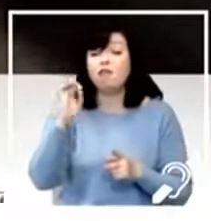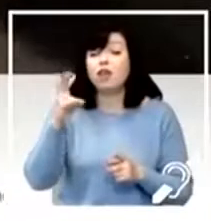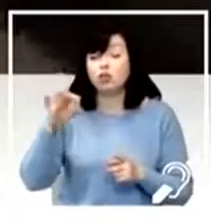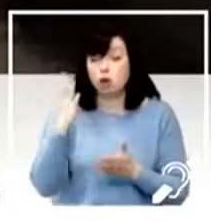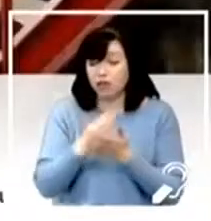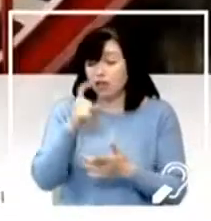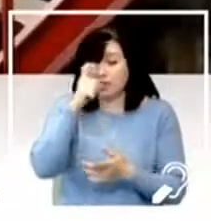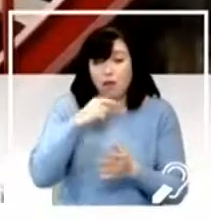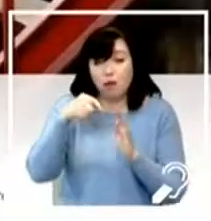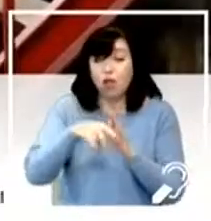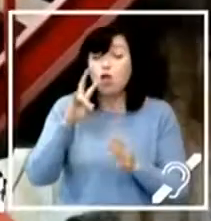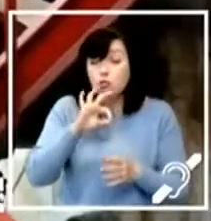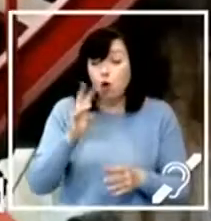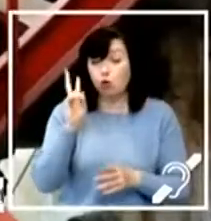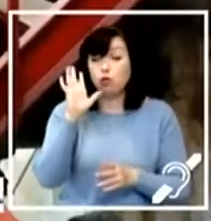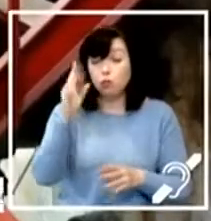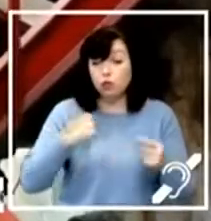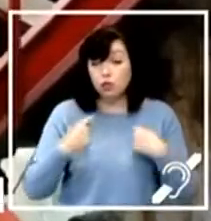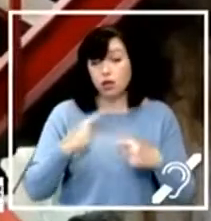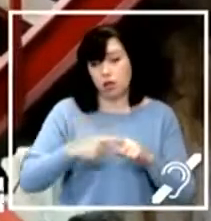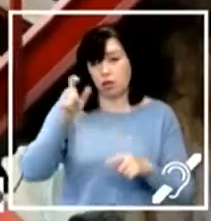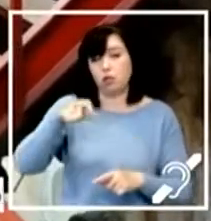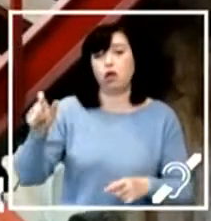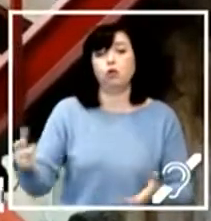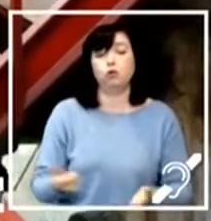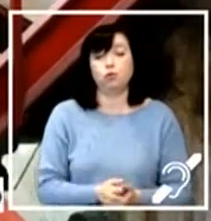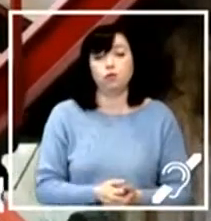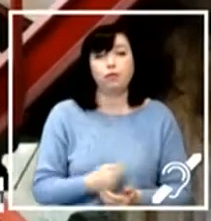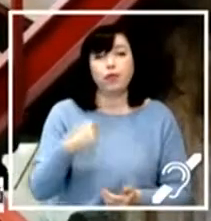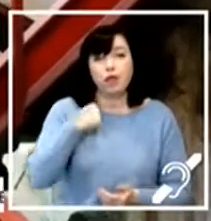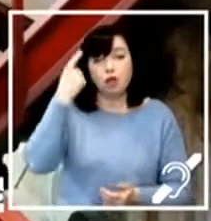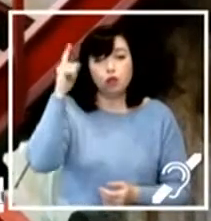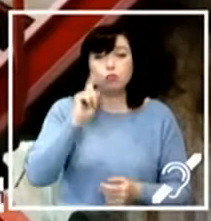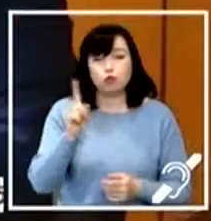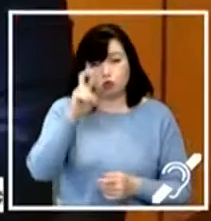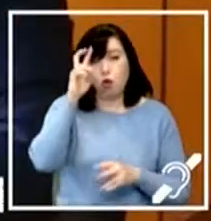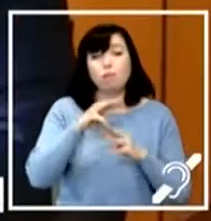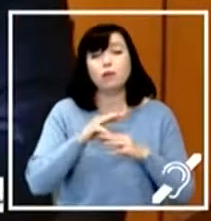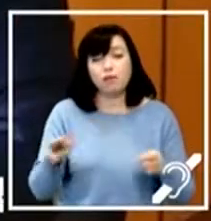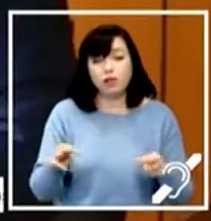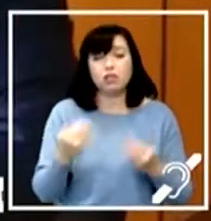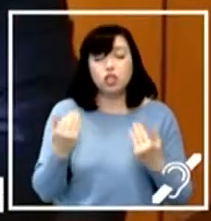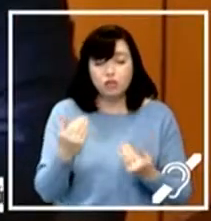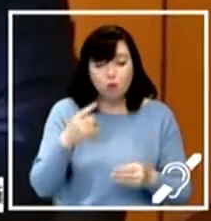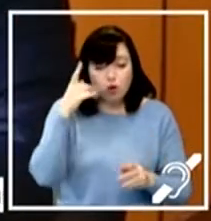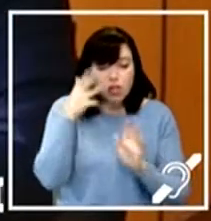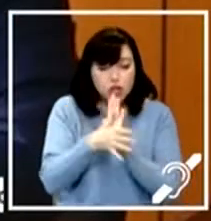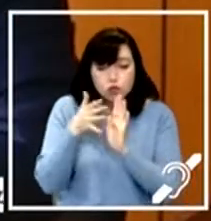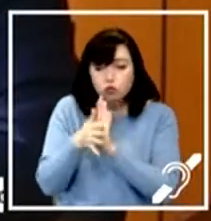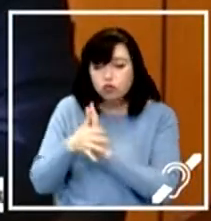vor suporta consecințele sunt locuitorii orașului. Я думаю, что правительство, сегодня изучив эти